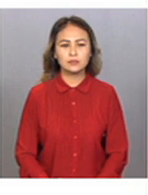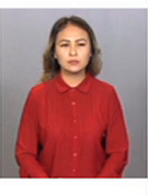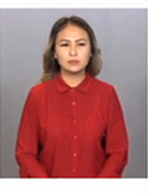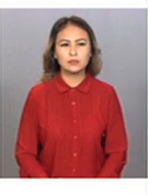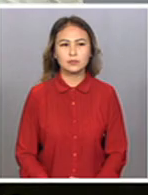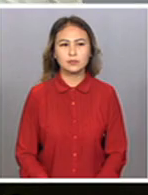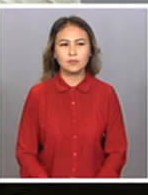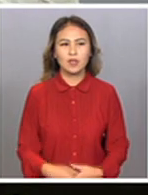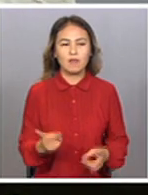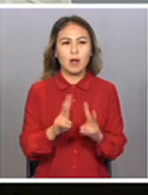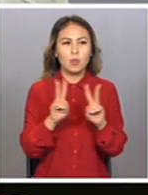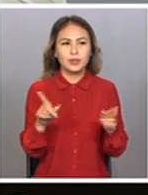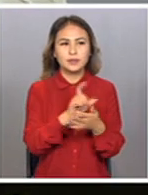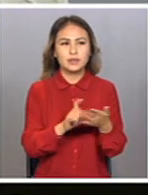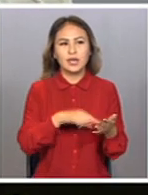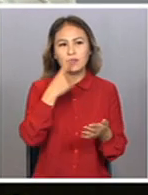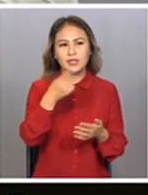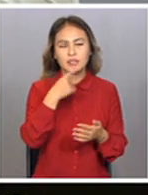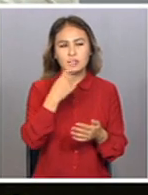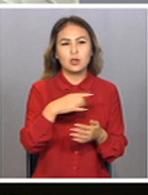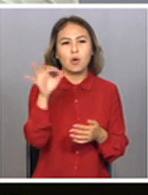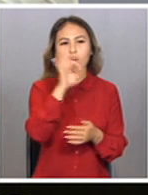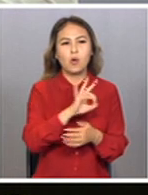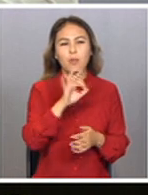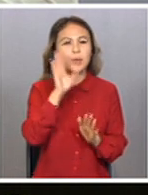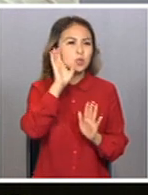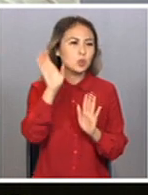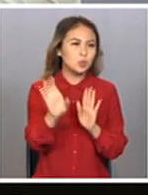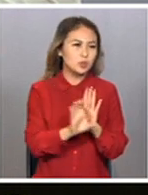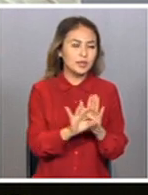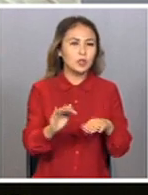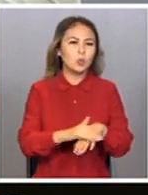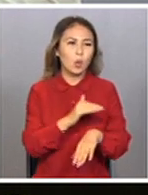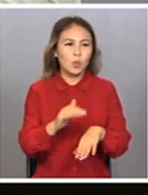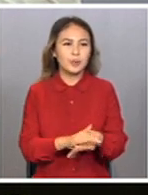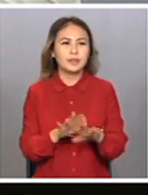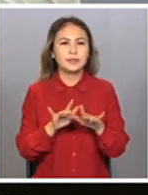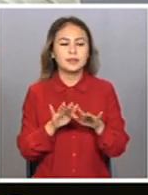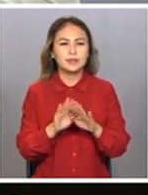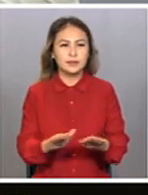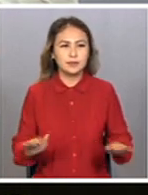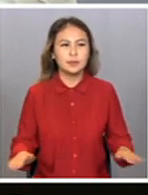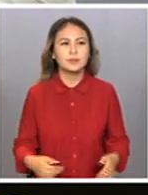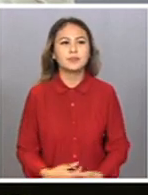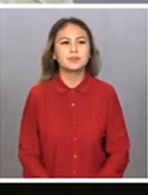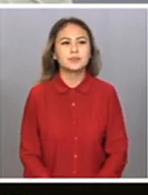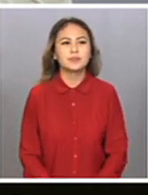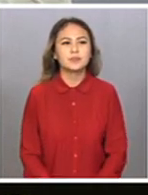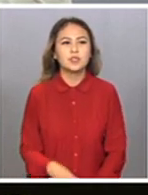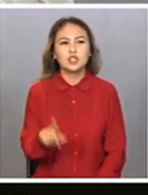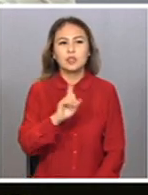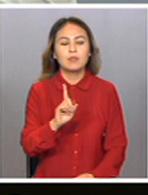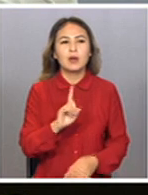В обоих текстах говорится о послушных и добрых детях.